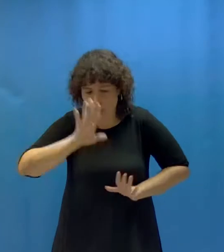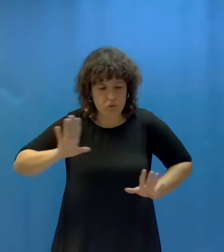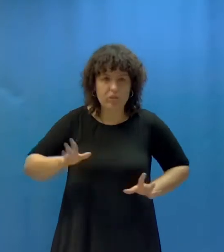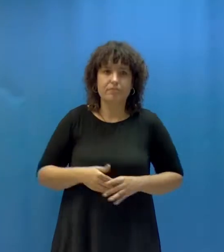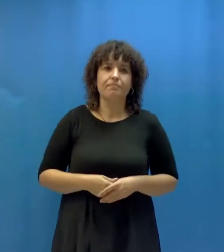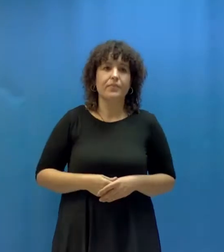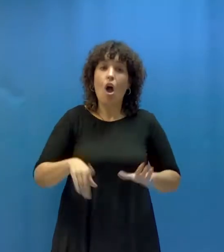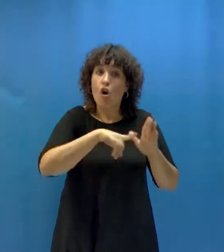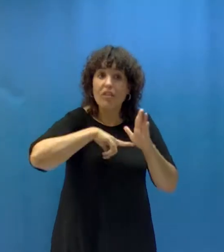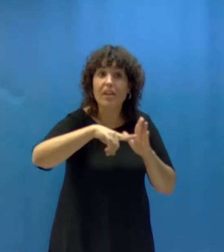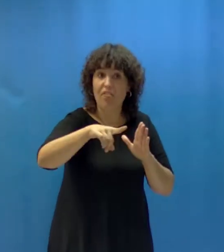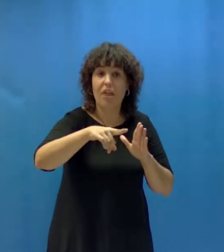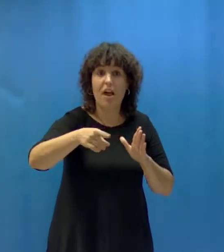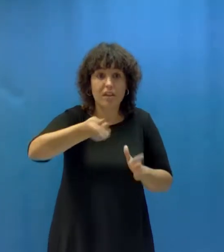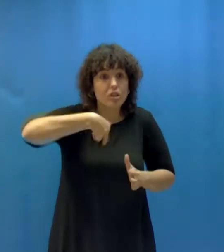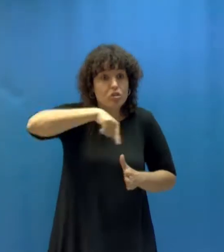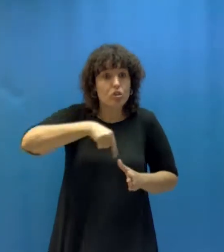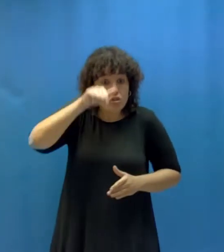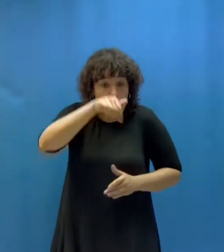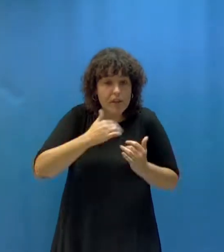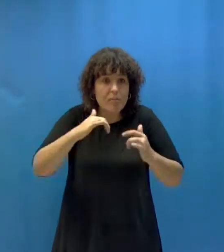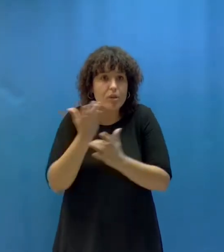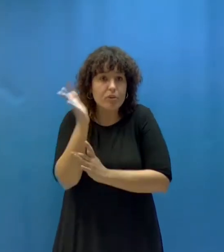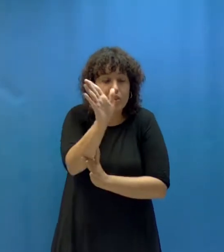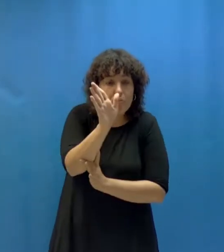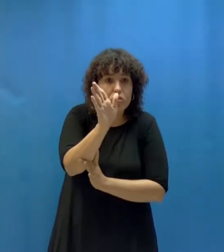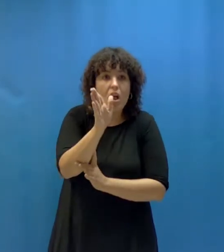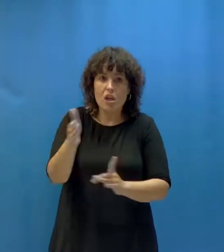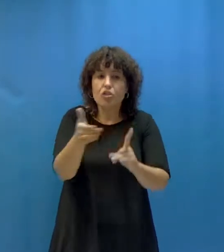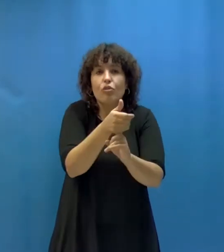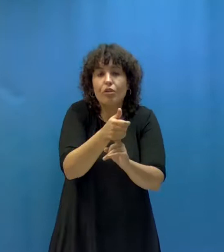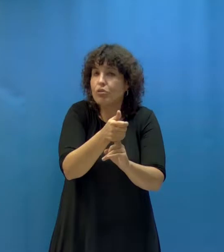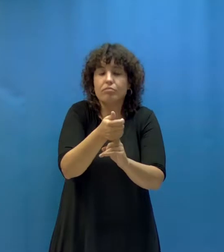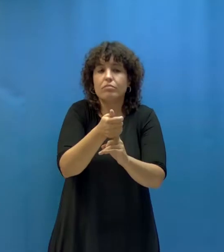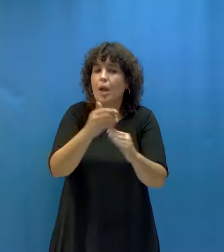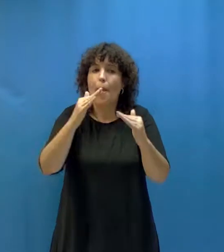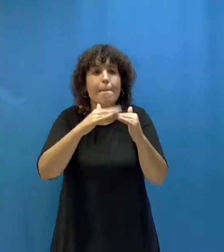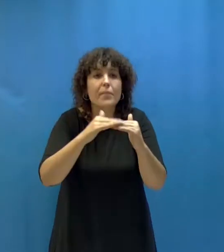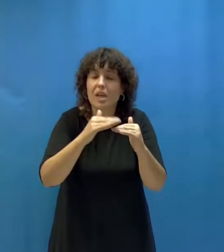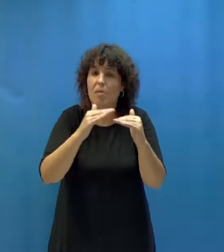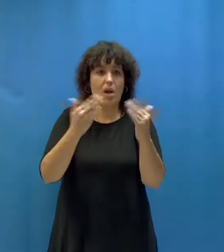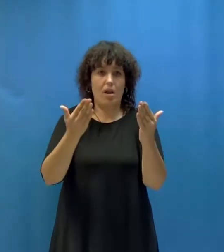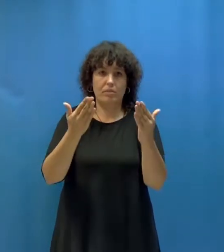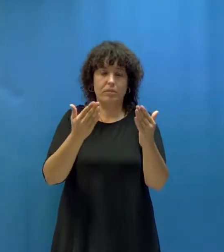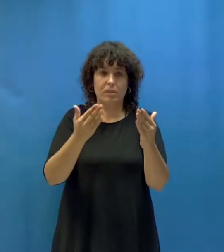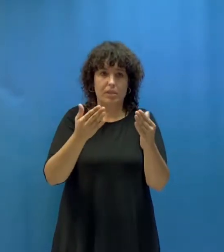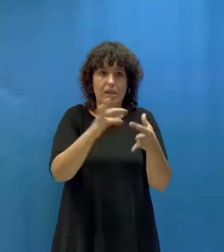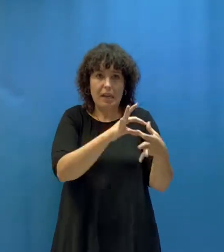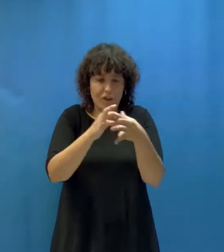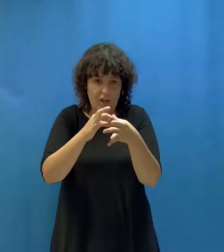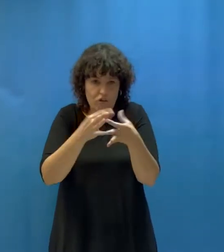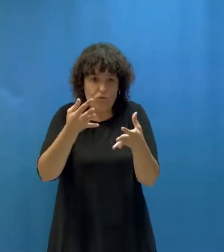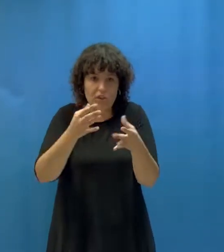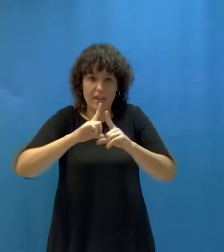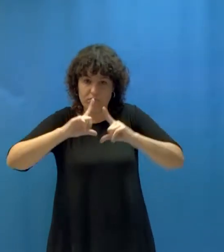Aquesta ordenança que proposem avui al plenari soluciona problemes com la superfície mínima actualment exigida per a otorgar guals.